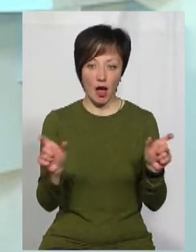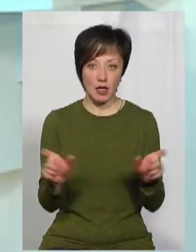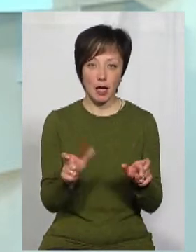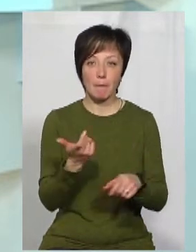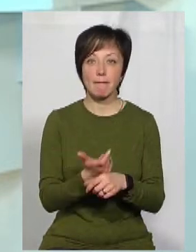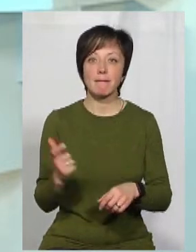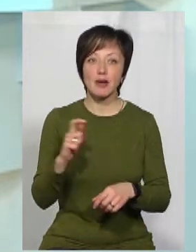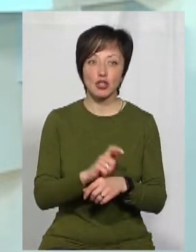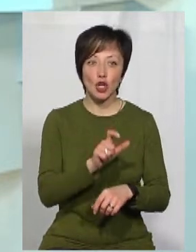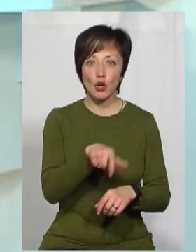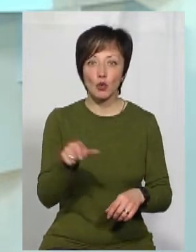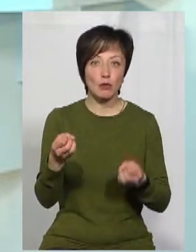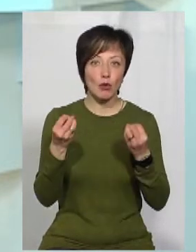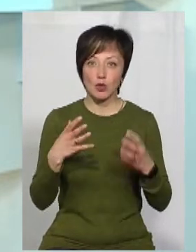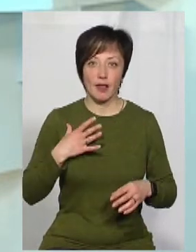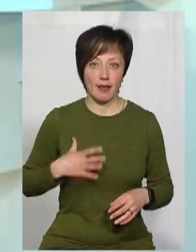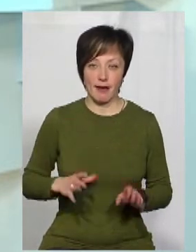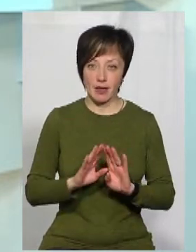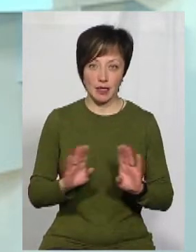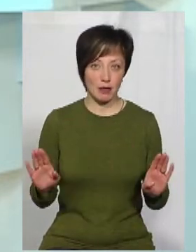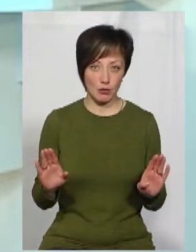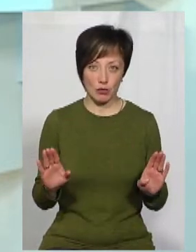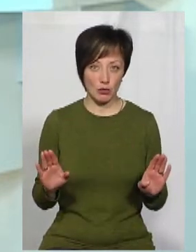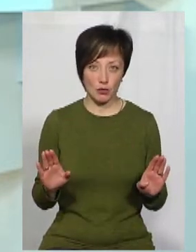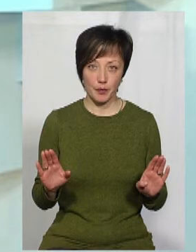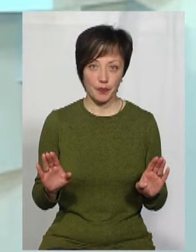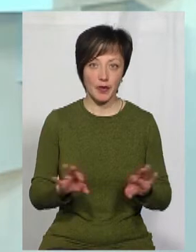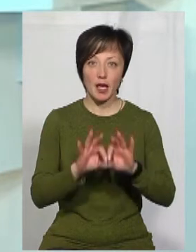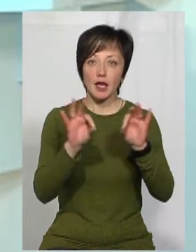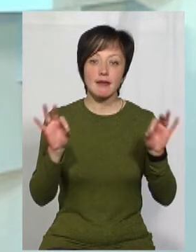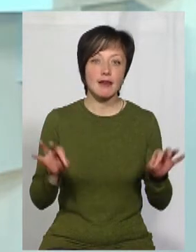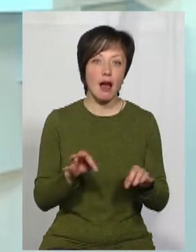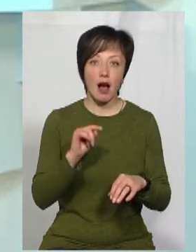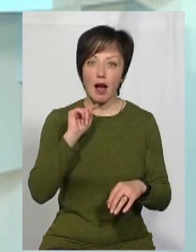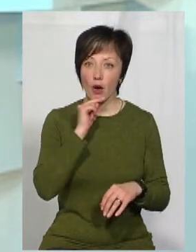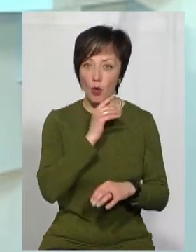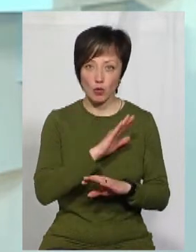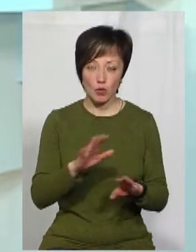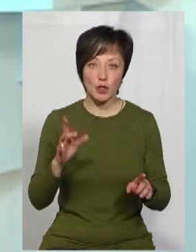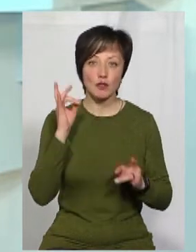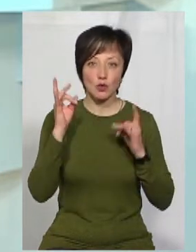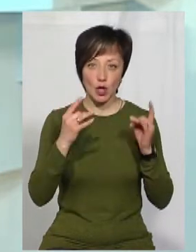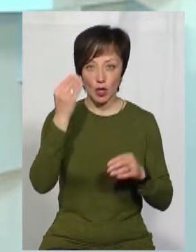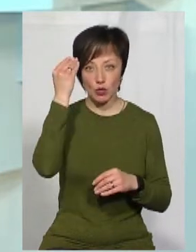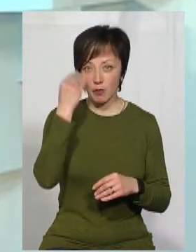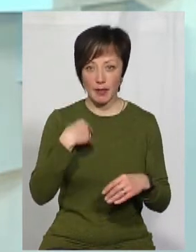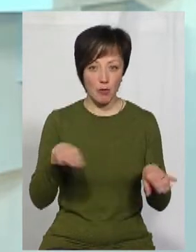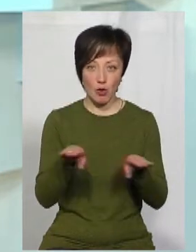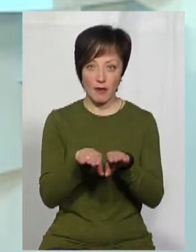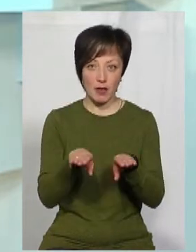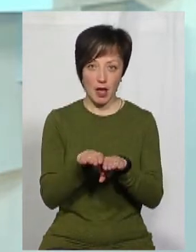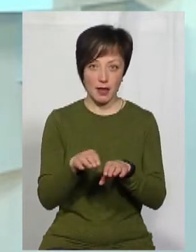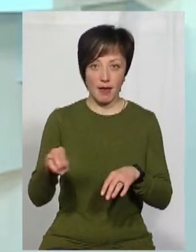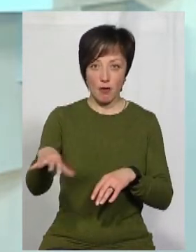карантину. Більше люди просто не витримують. Більше не витримує ніяка економіка. І тут правда звучала думка, що ми ж не порівняємося